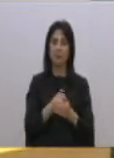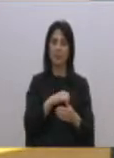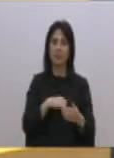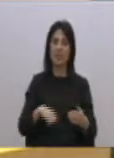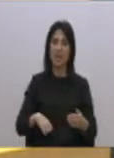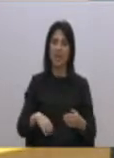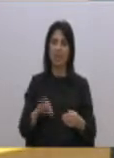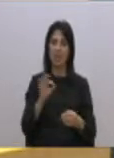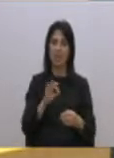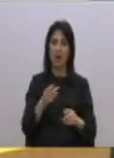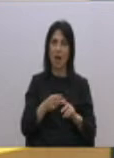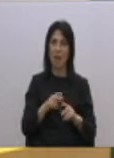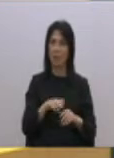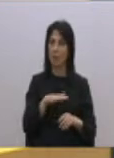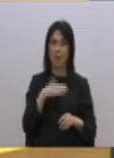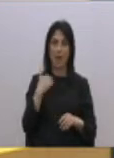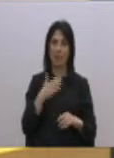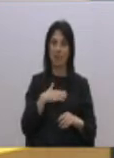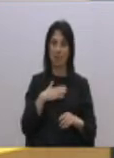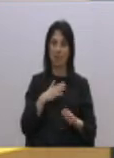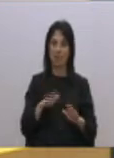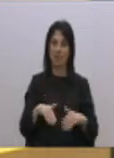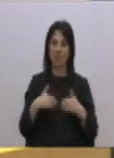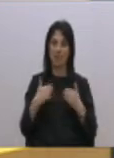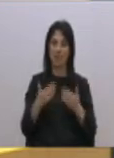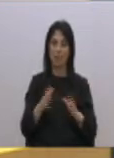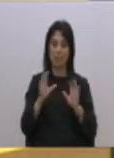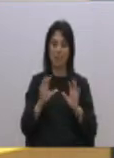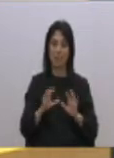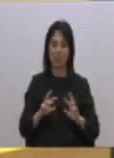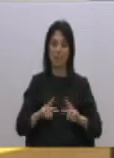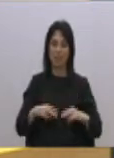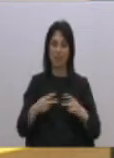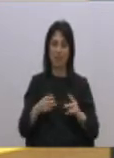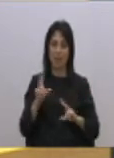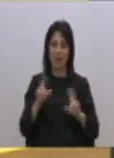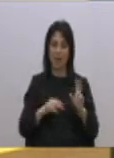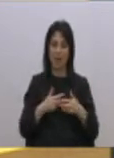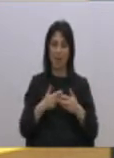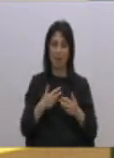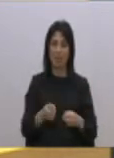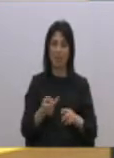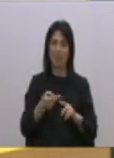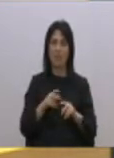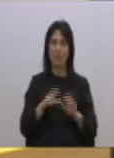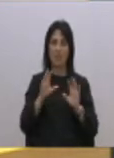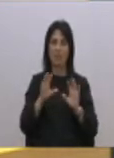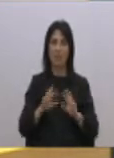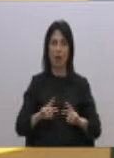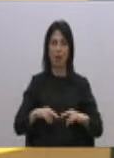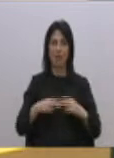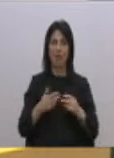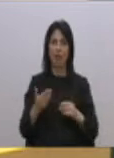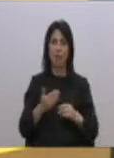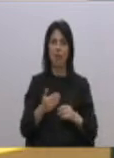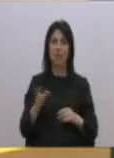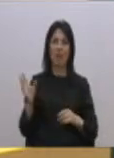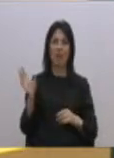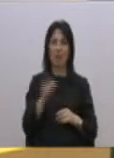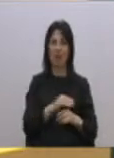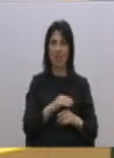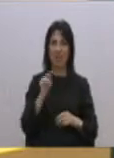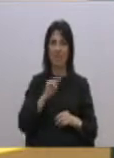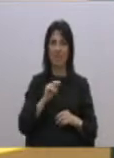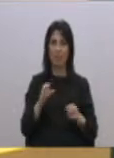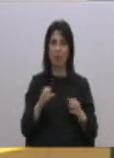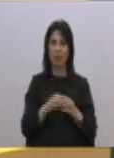კლანის შესახებ. ამიტომ არ გინდათ ჩვენი შემოთავაზებული საკანონმდებლო ცვლილების გათვალისწინება. იმ საკანონმდებლო ცვლილებზე, რომელზეც ყველა